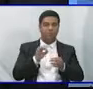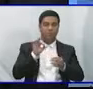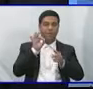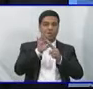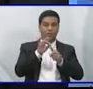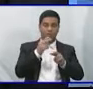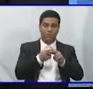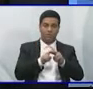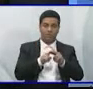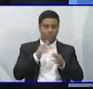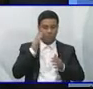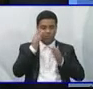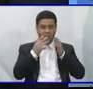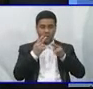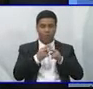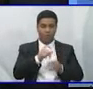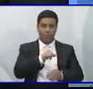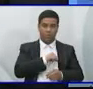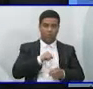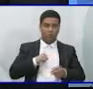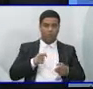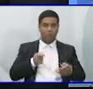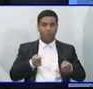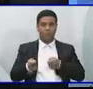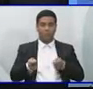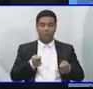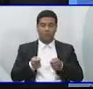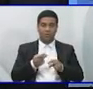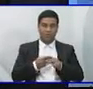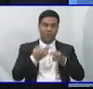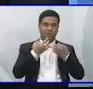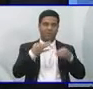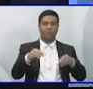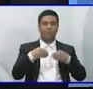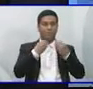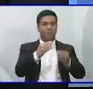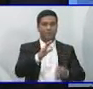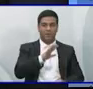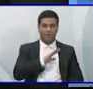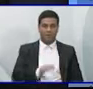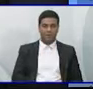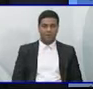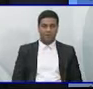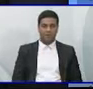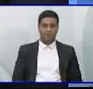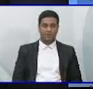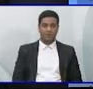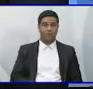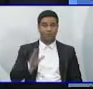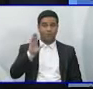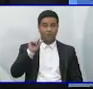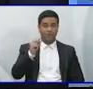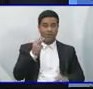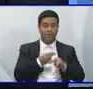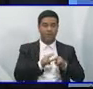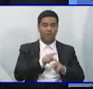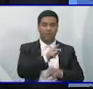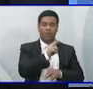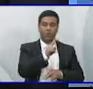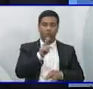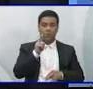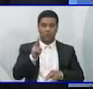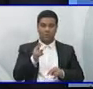maqsadida qaysidir ma'noda o'z-o'zini boshqarish uchun erkinlik berishga majbur bo'ladi. Va